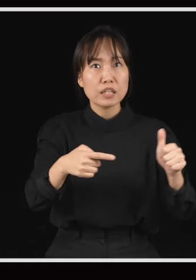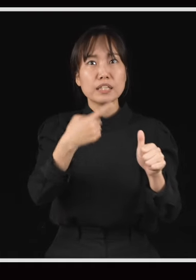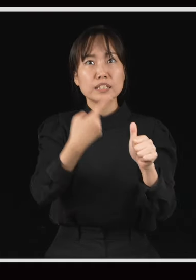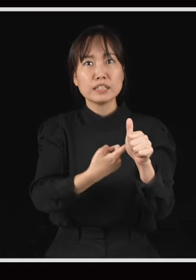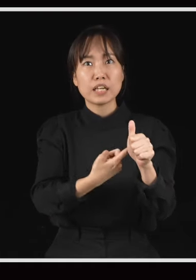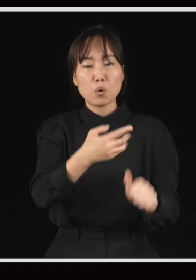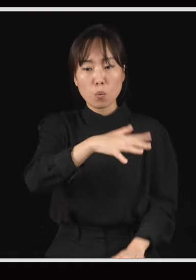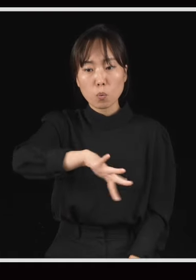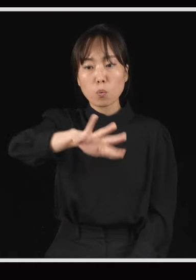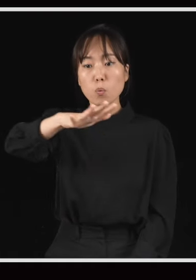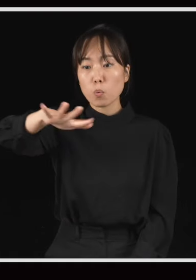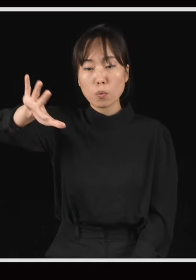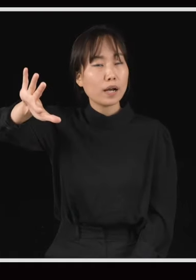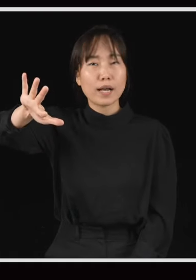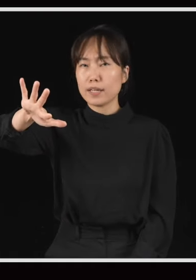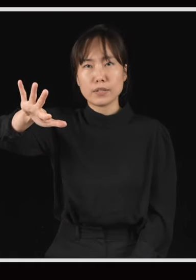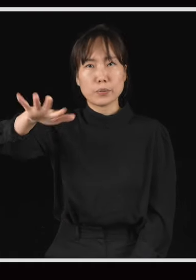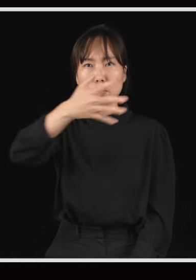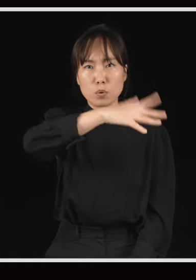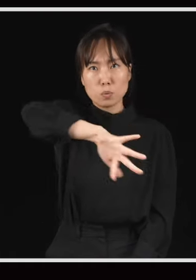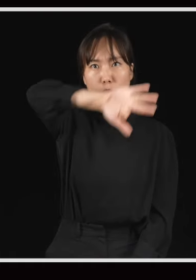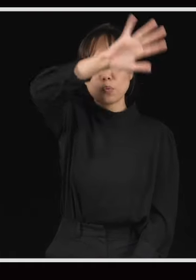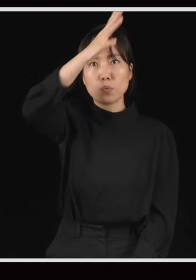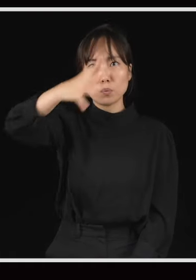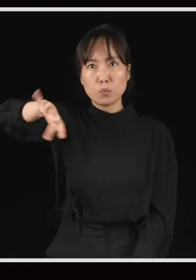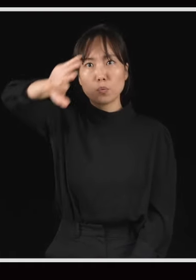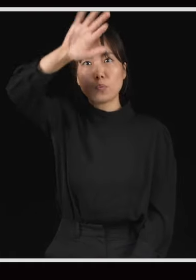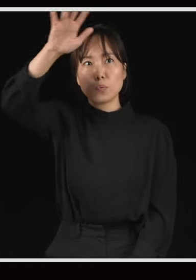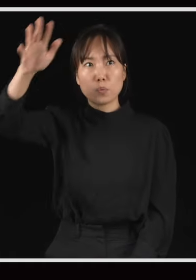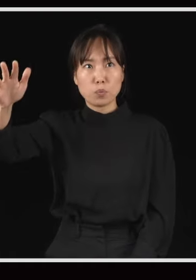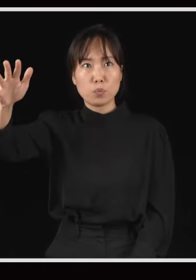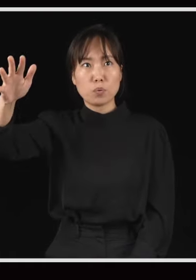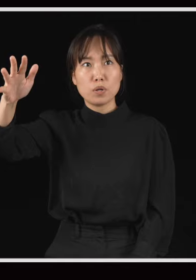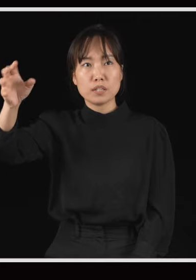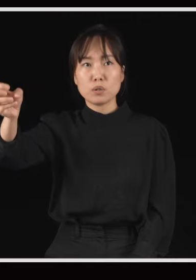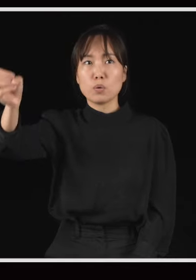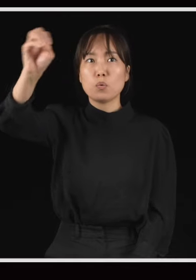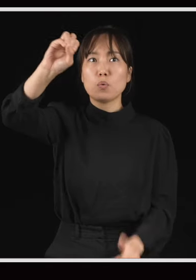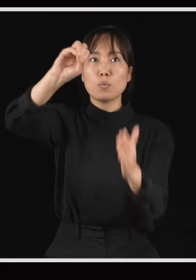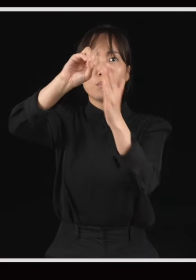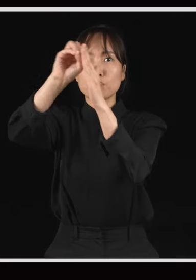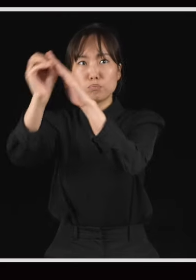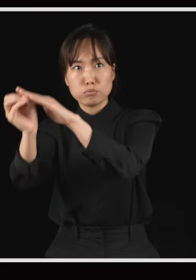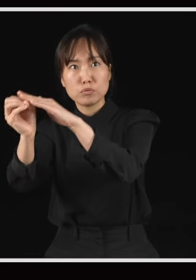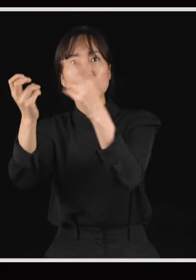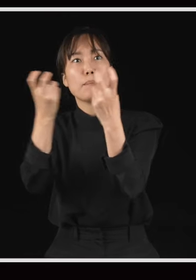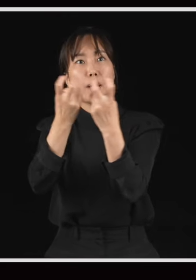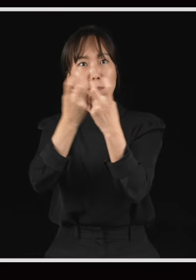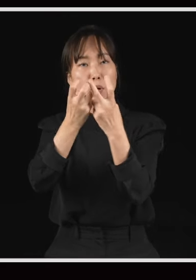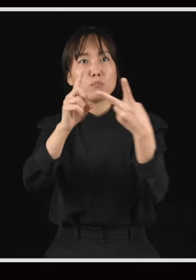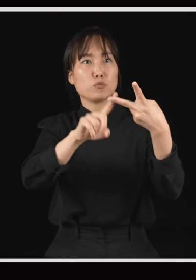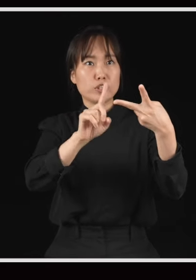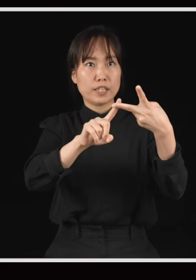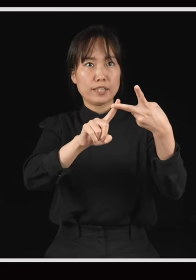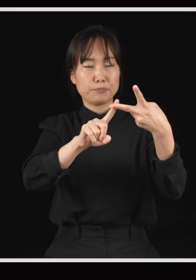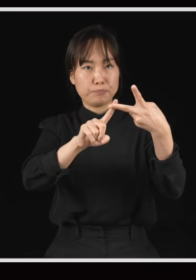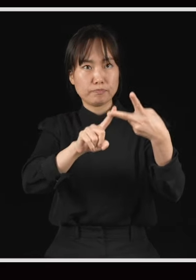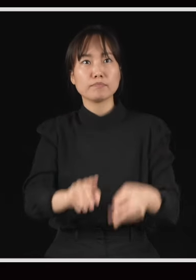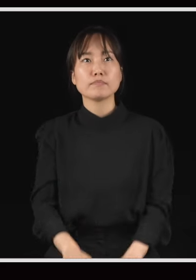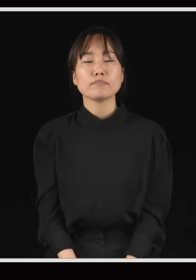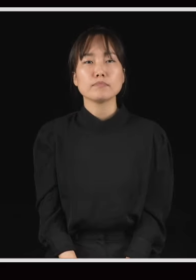높여서 댐을 높여서 높게 쌓아서 그러니까 회복 탄력성을 높여서 우리 공이 더 번뇌 방향으로 떨어지지 않게 만드는 방법이